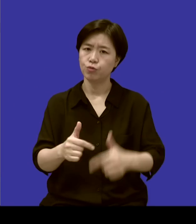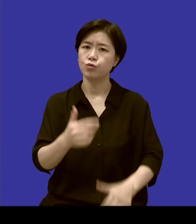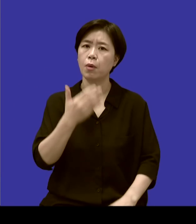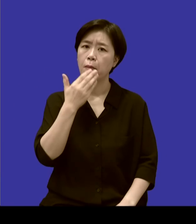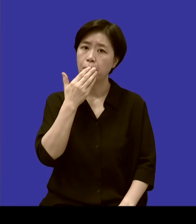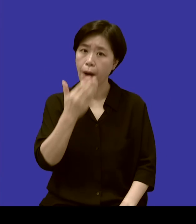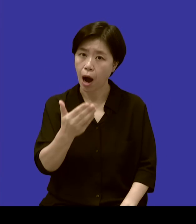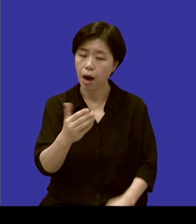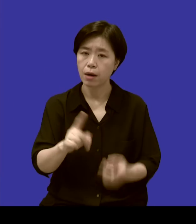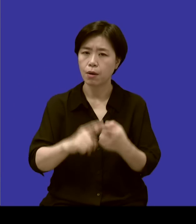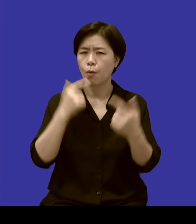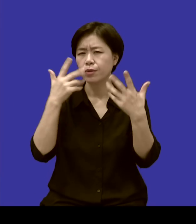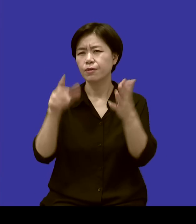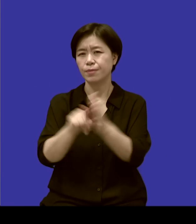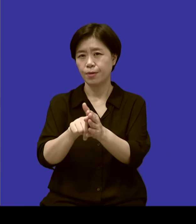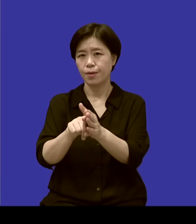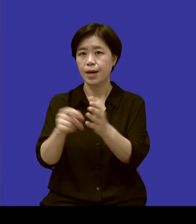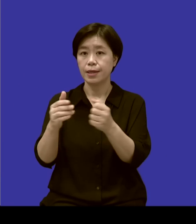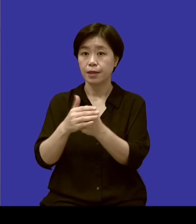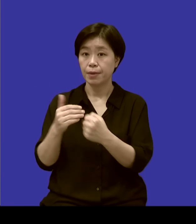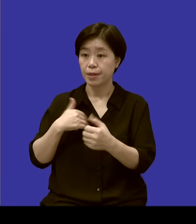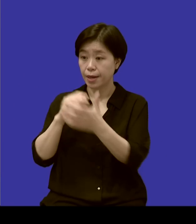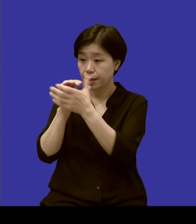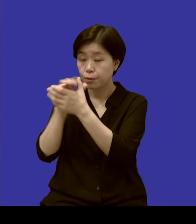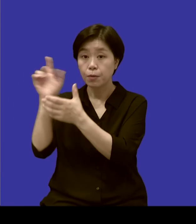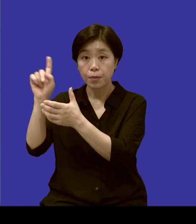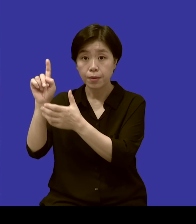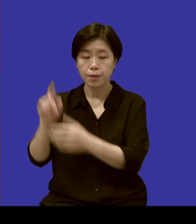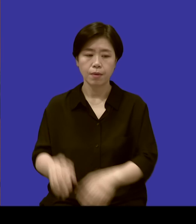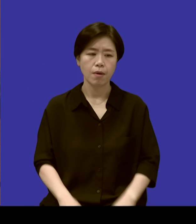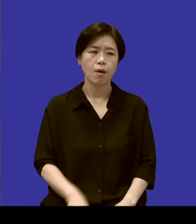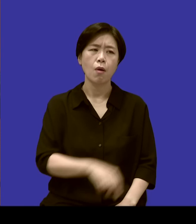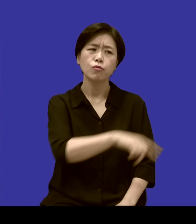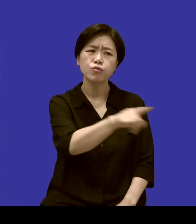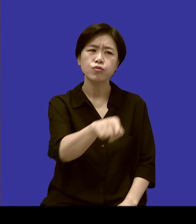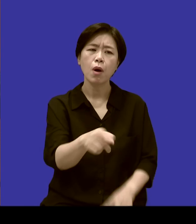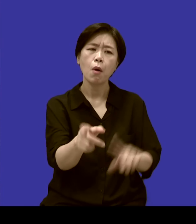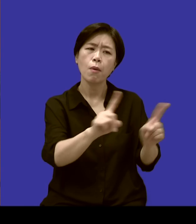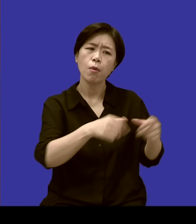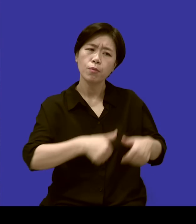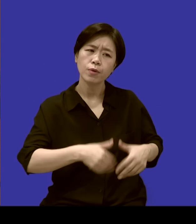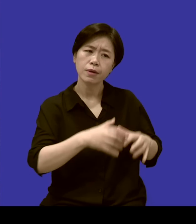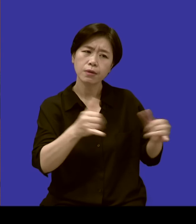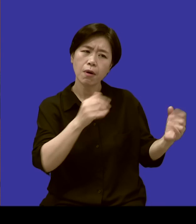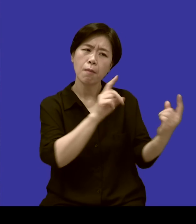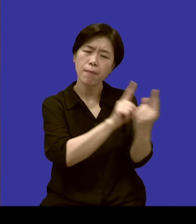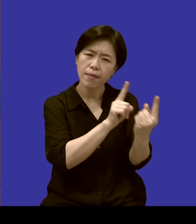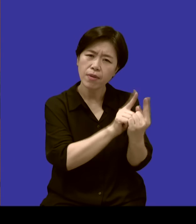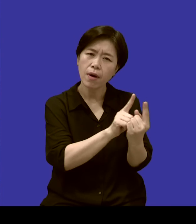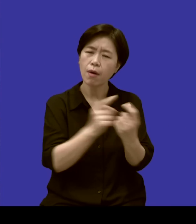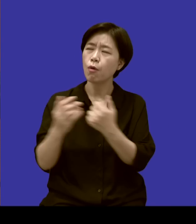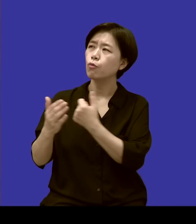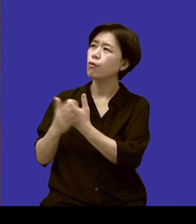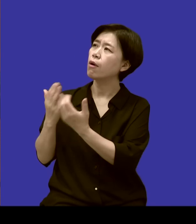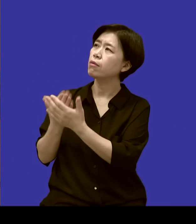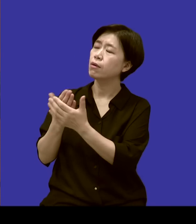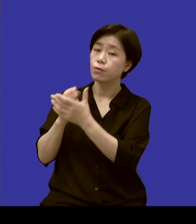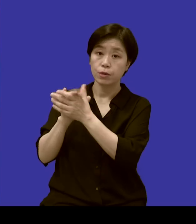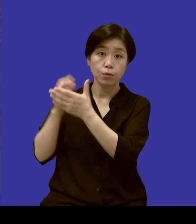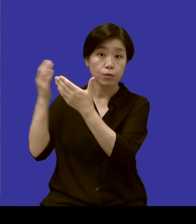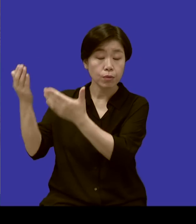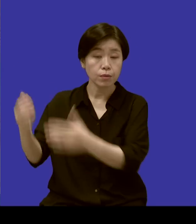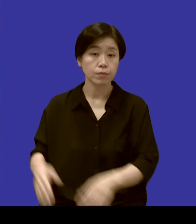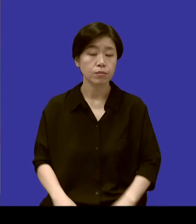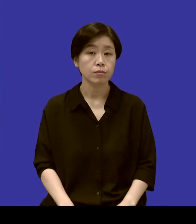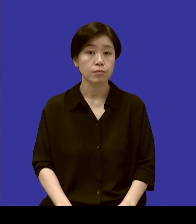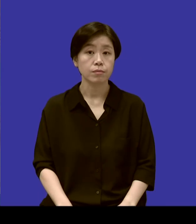정말 힘들어하는 사람들을 자매들 만나게 해주세요. 그래서 하나님 그때부터 만나게 하시는 사람들이 있었어요. 예. 하나님의